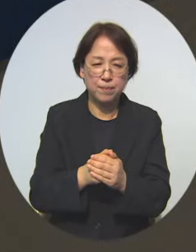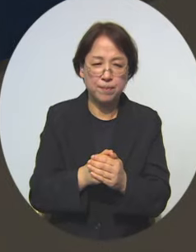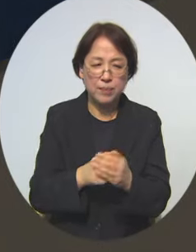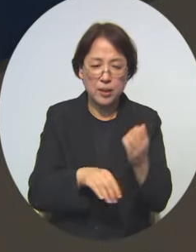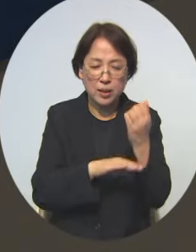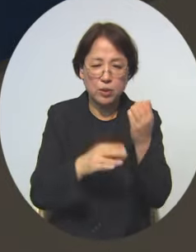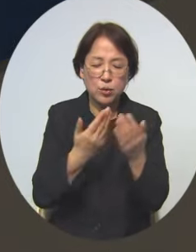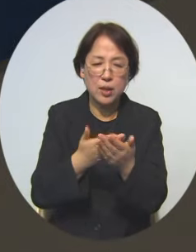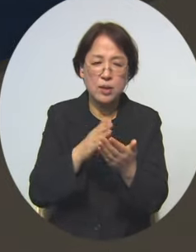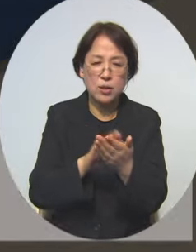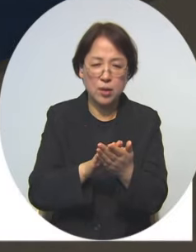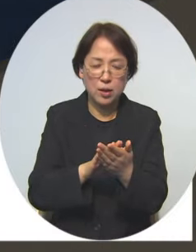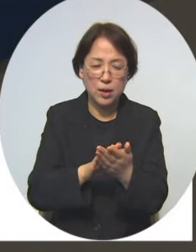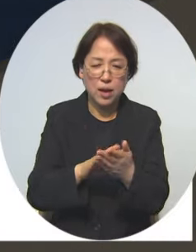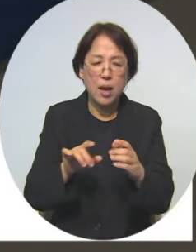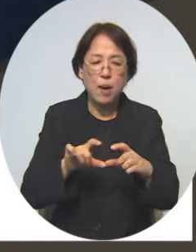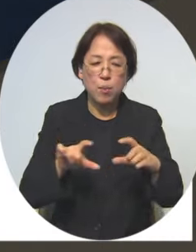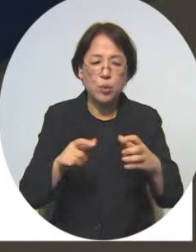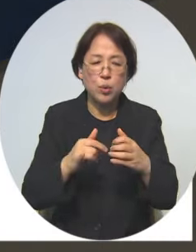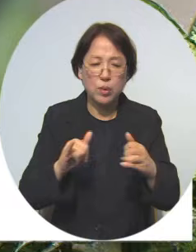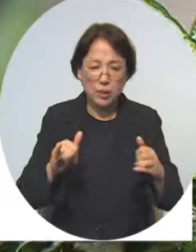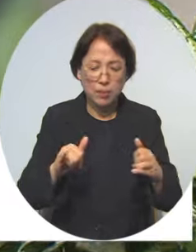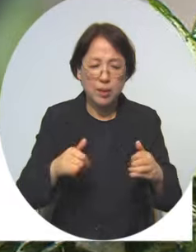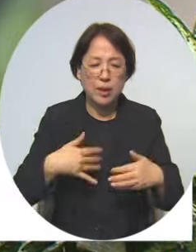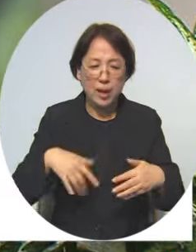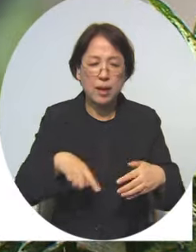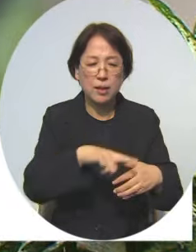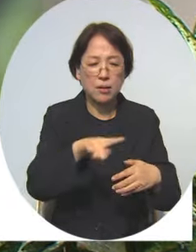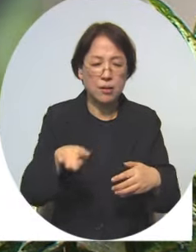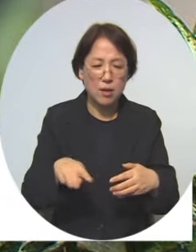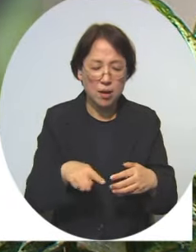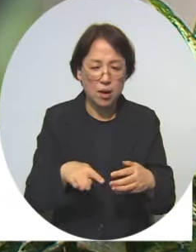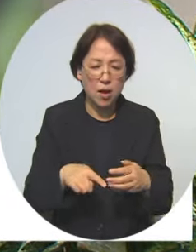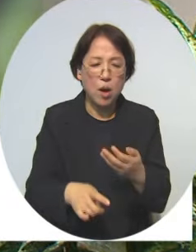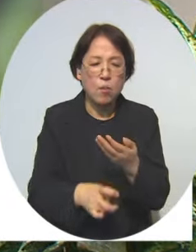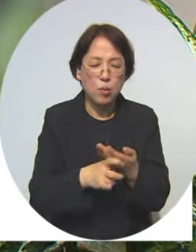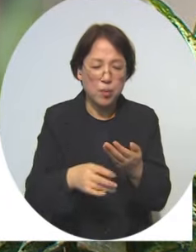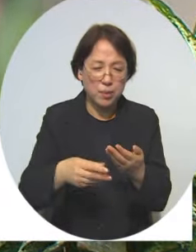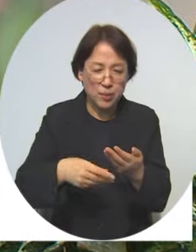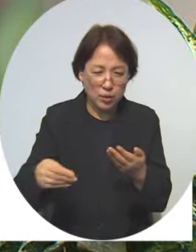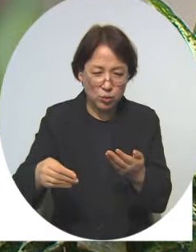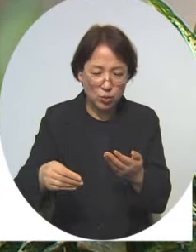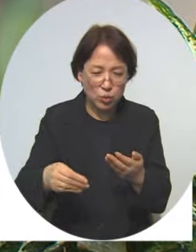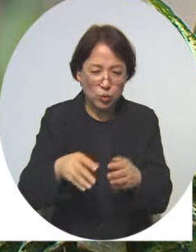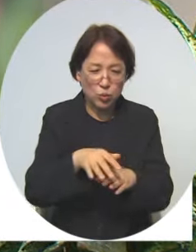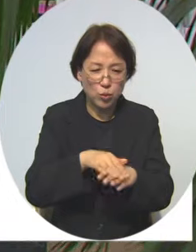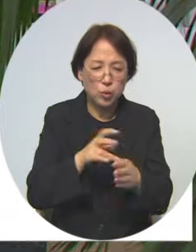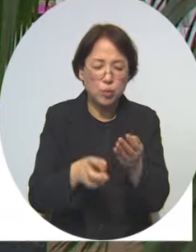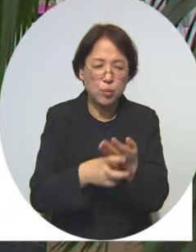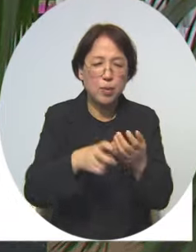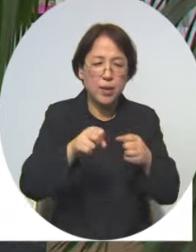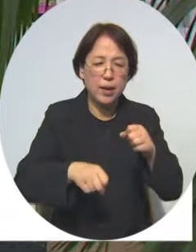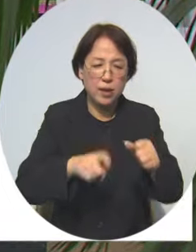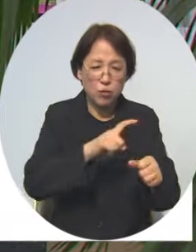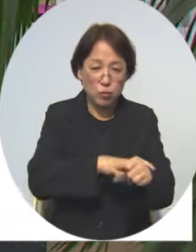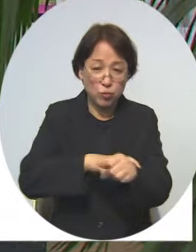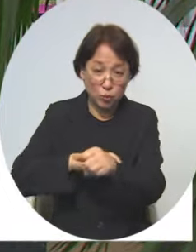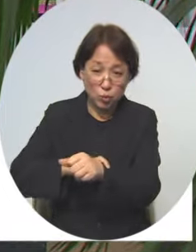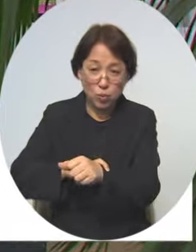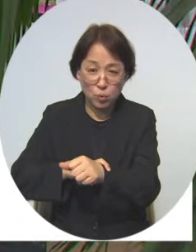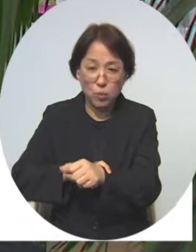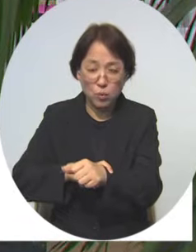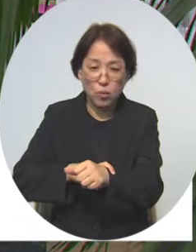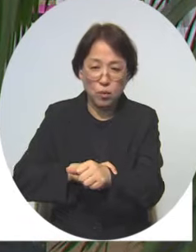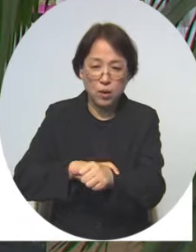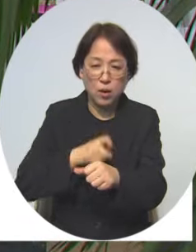개정해 서민과 취약계층을 대상으로 상습적 불법 대출과 추심 행위, 조직적 불법 행위는 구속을 원칙으로 하고